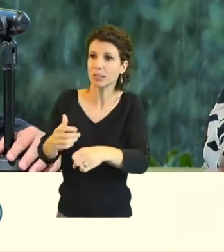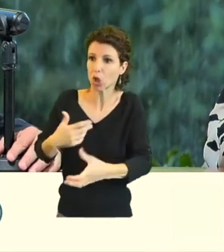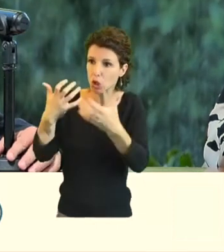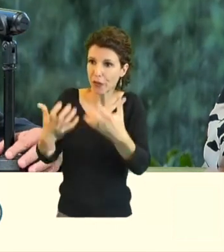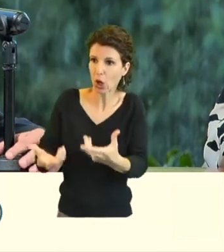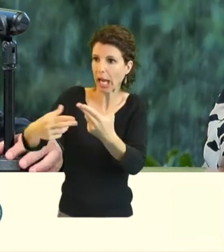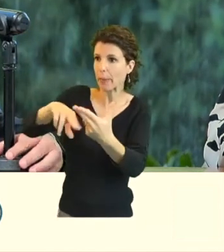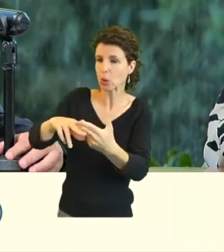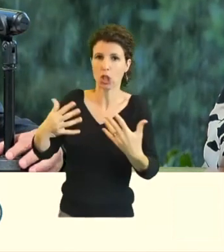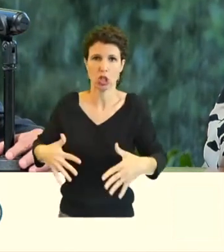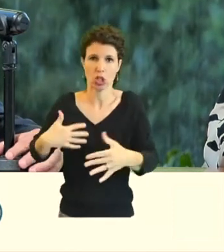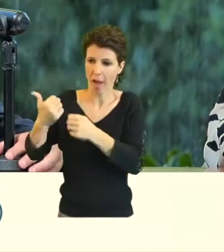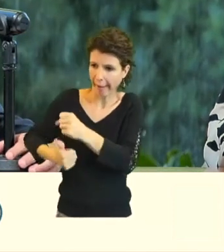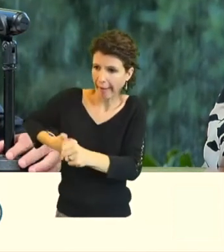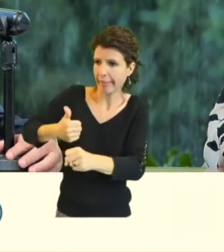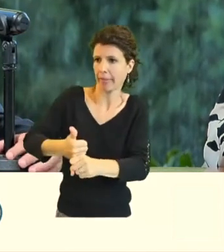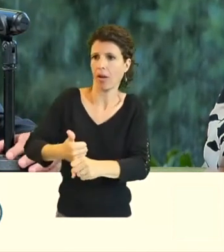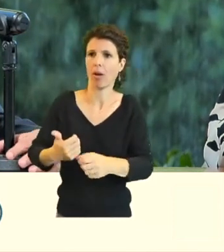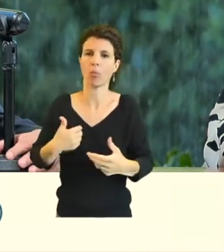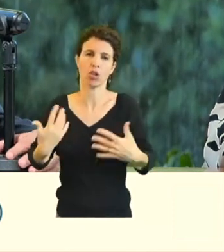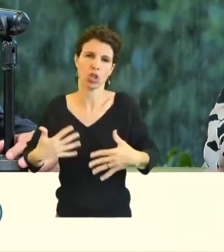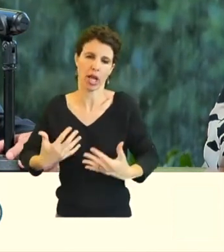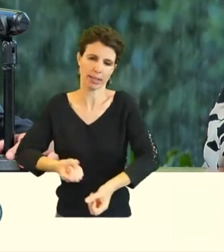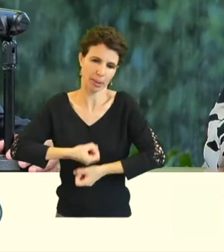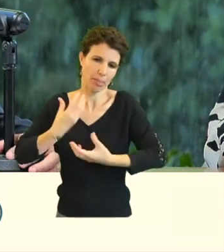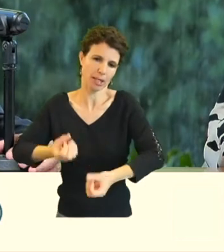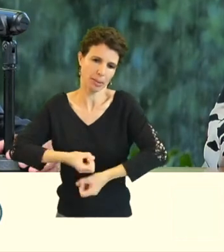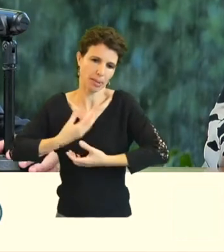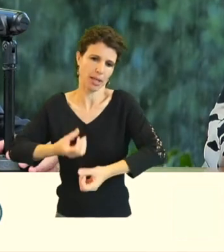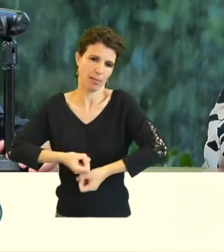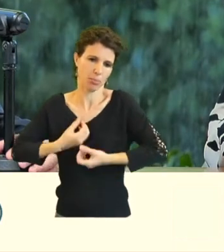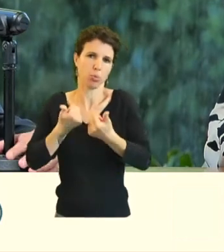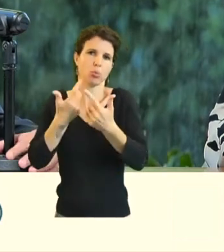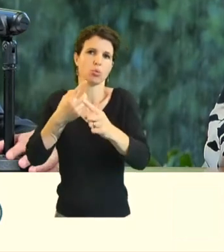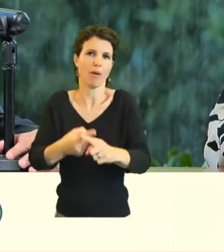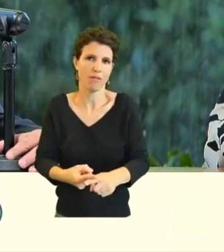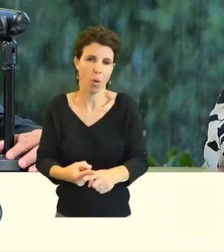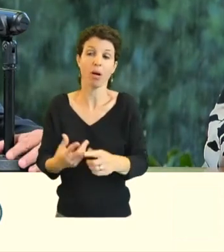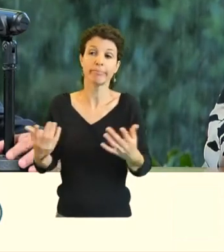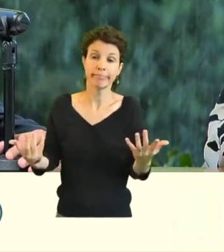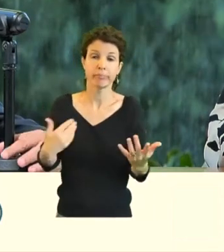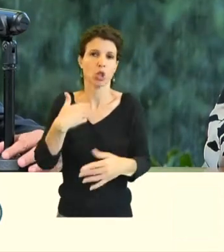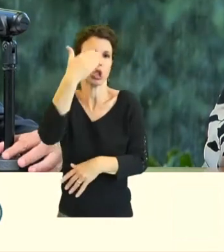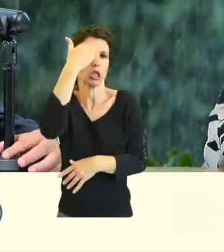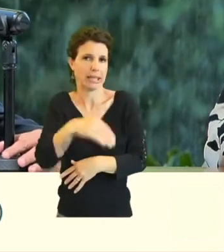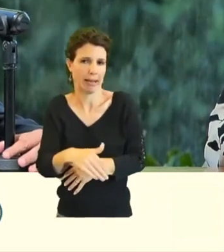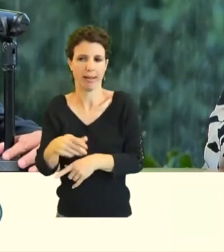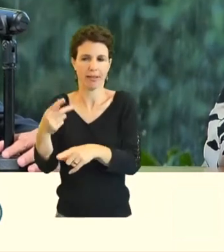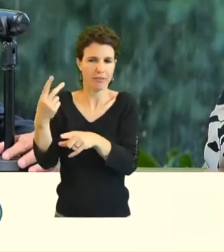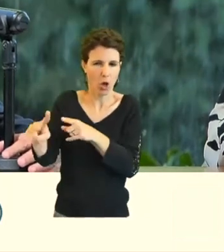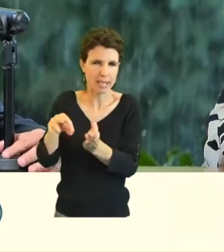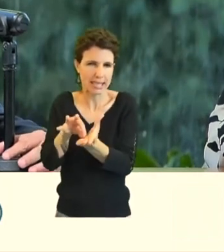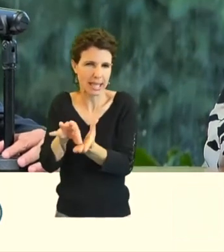exprimé à de multiples reprises. Alors, je sais bien que votre tactique, c'est toujours de ramener les choses au passé. Je